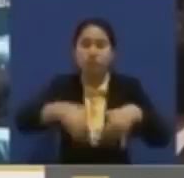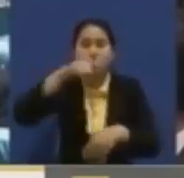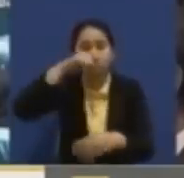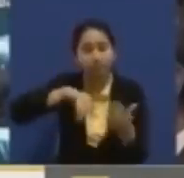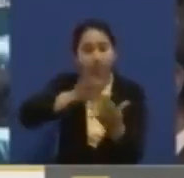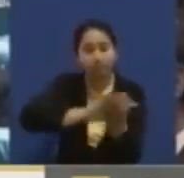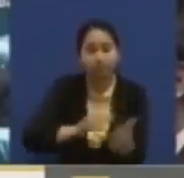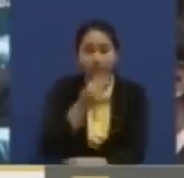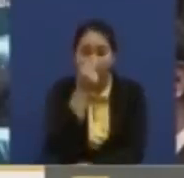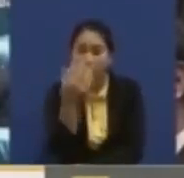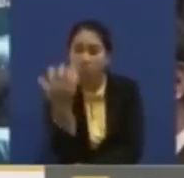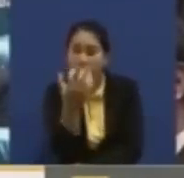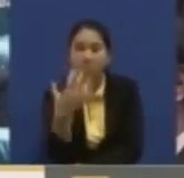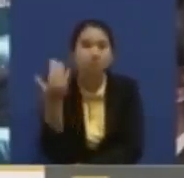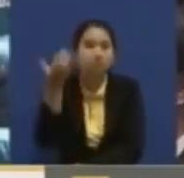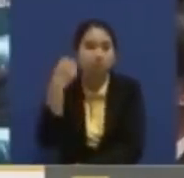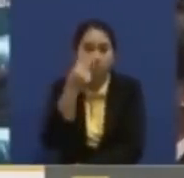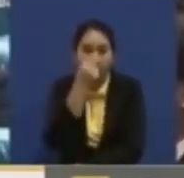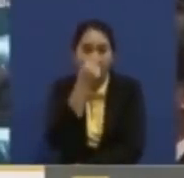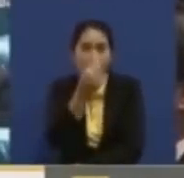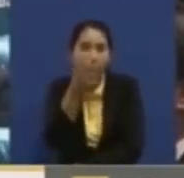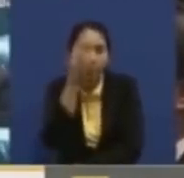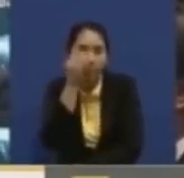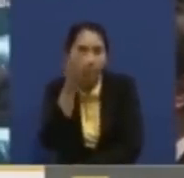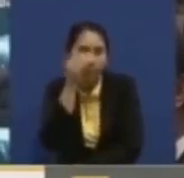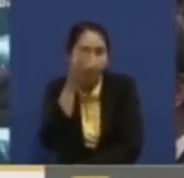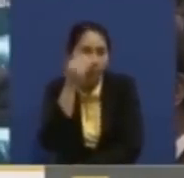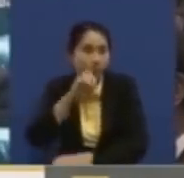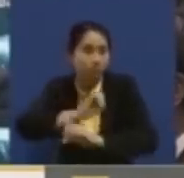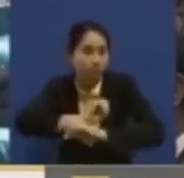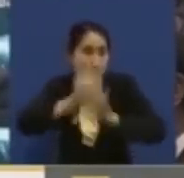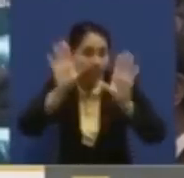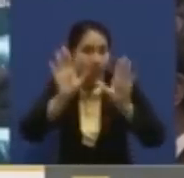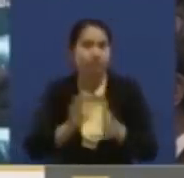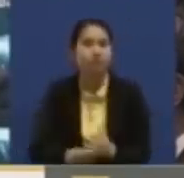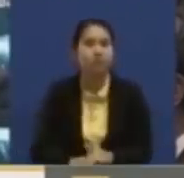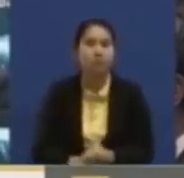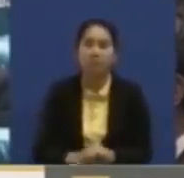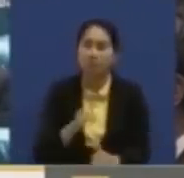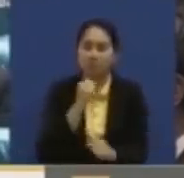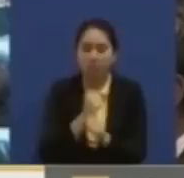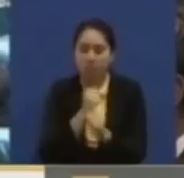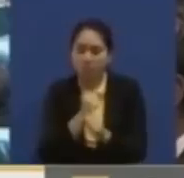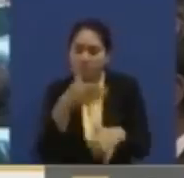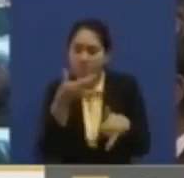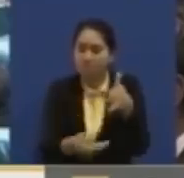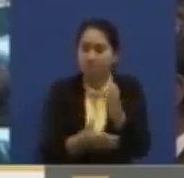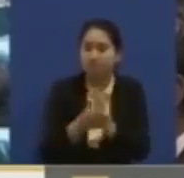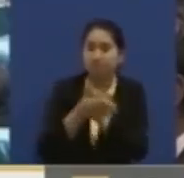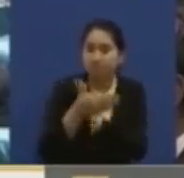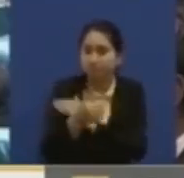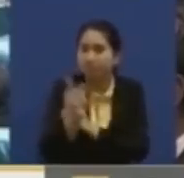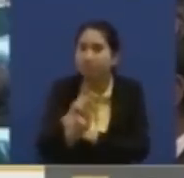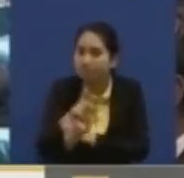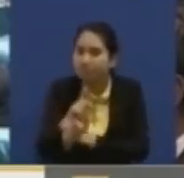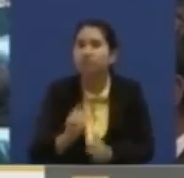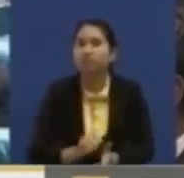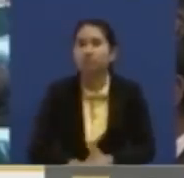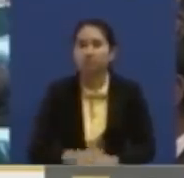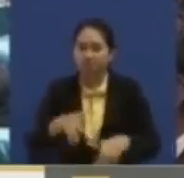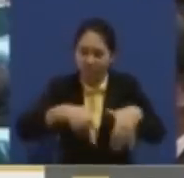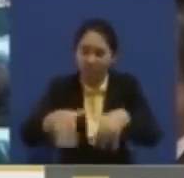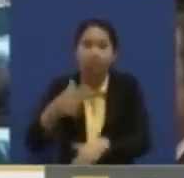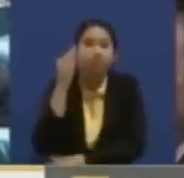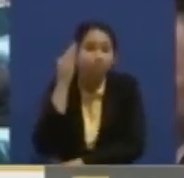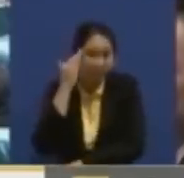ก็เคยได้ประจักษ์อยู่แล้วว่าฝีไม้ลายมือของท่านสุชาติตันเจริญนั้นเป็นอย่างไรนะครับเพ